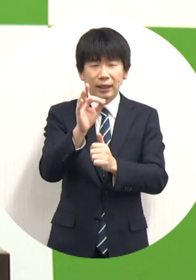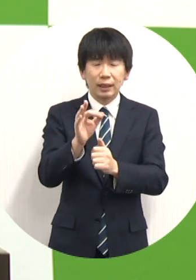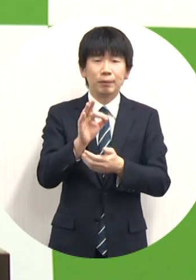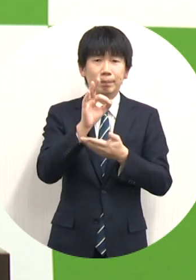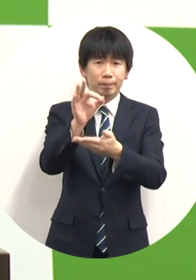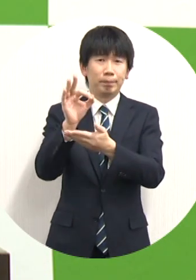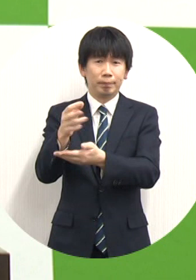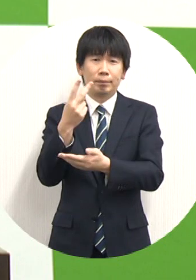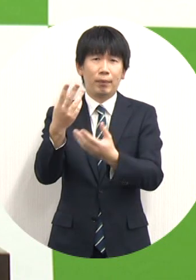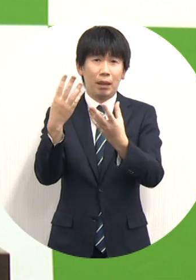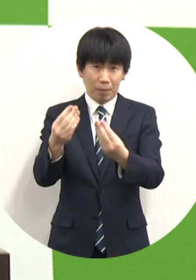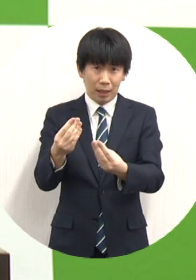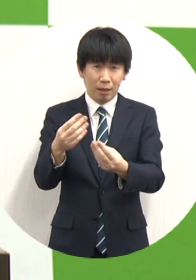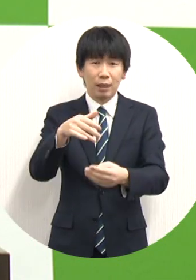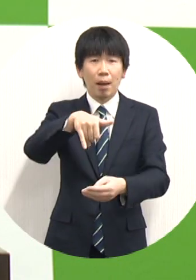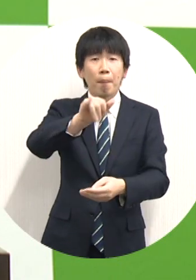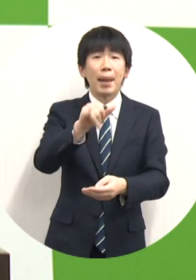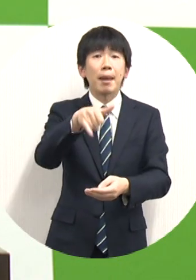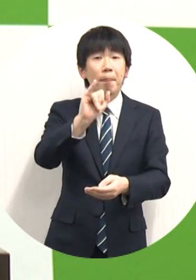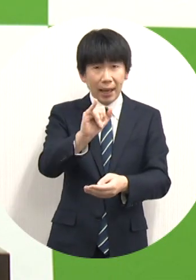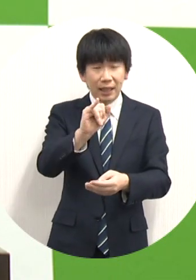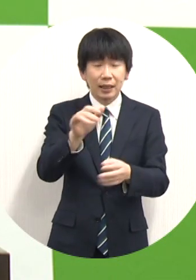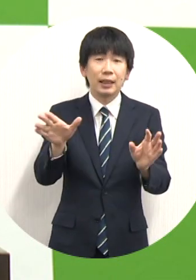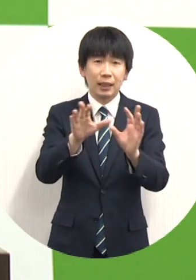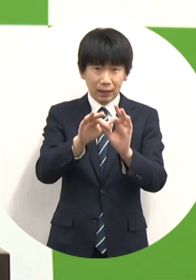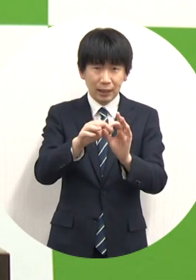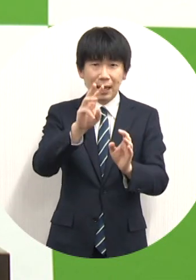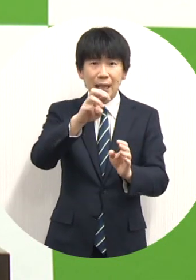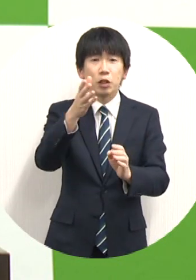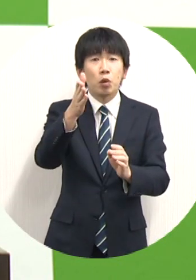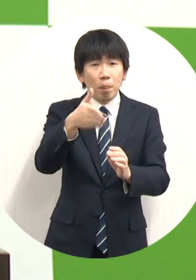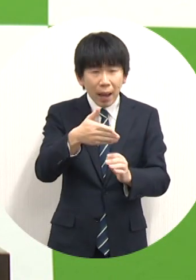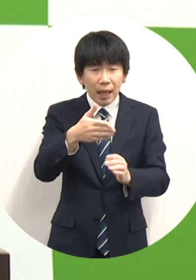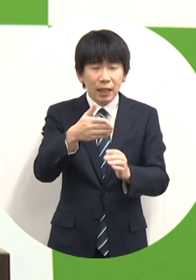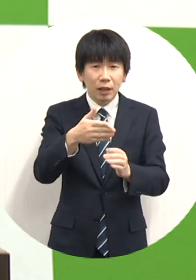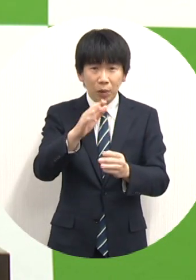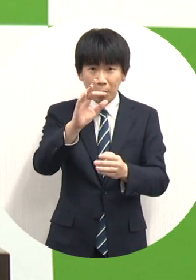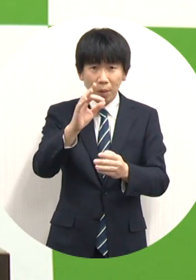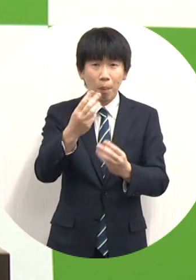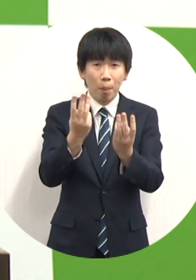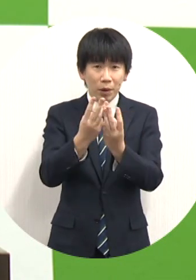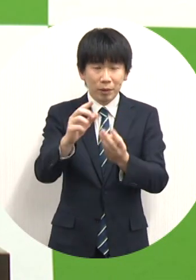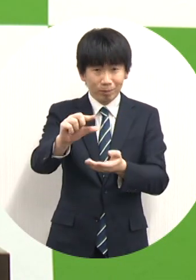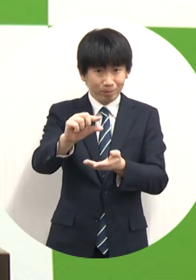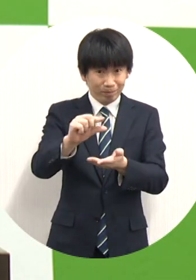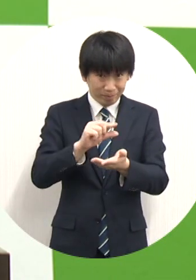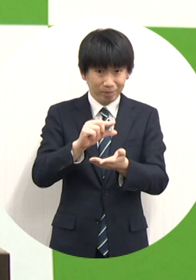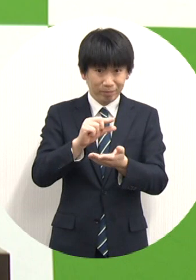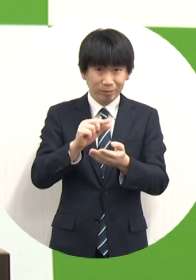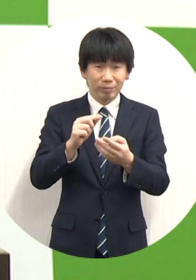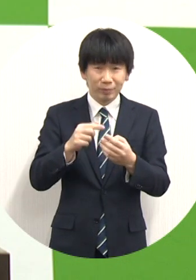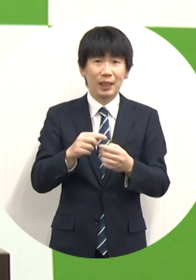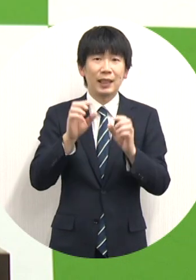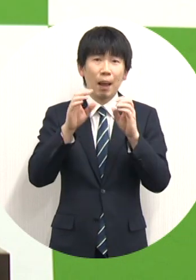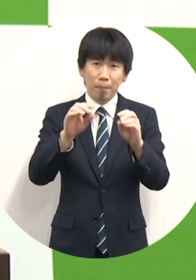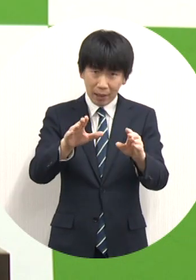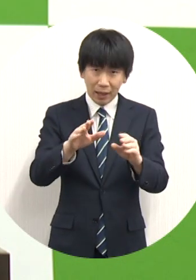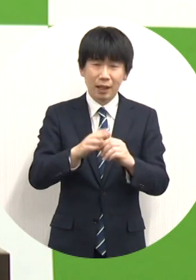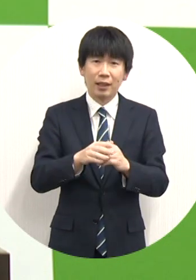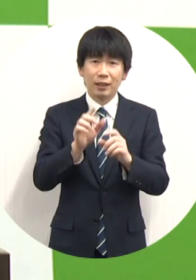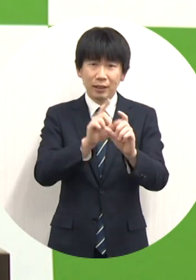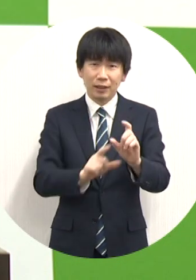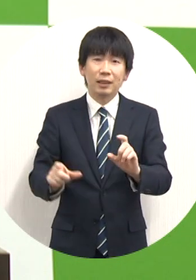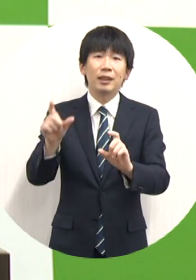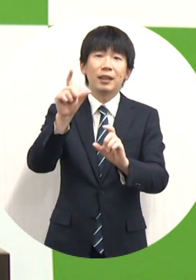やぺーぺーと連携した散10%還元キャンペーンの実施さらにはオンライン学習